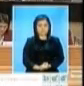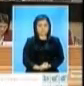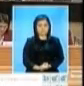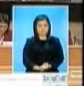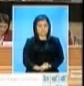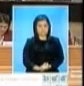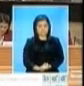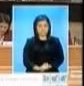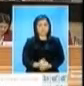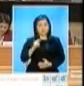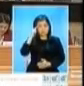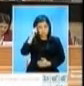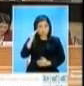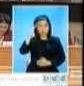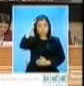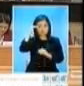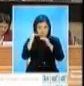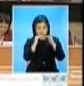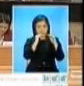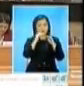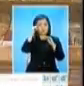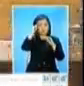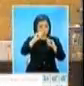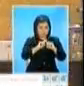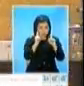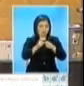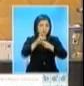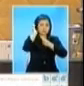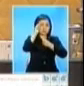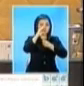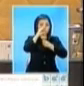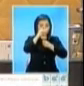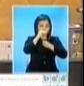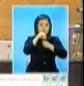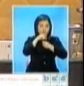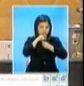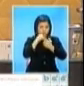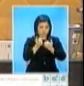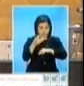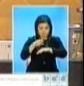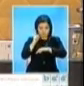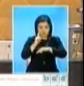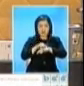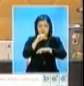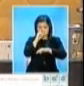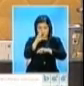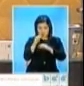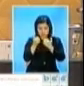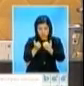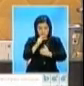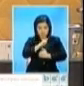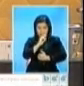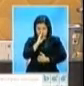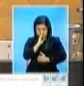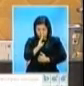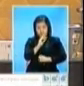ผมทราบนะเป็นสิทธิ์นะครับแต่ว่าสิ่งที่ท่านกำลังพูดนะคือผมได้ยืนยันมั่นคงหนักแน่นไว้แล้วนะครับว่าผมทำหน้าที่อย่างเป็นกล